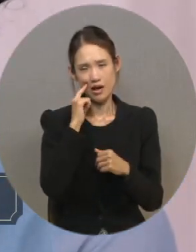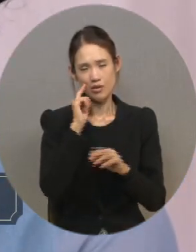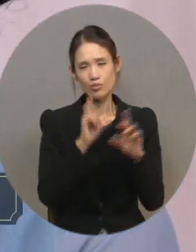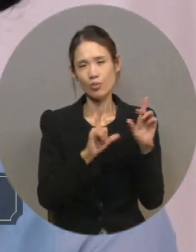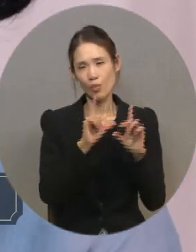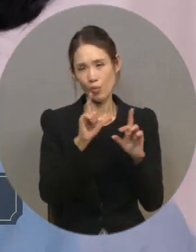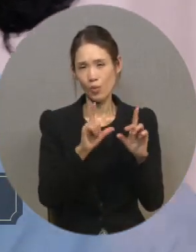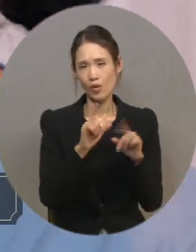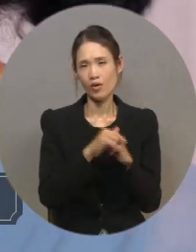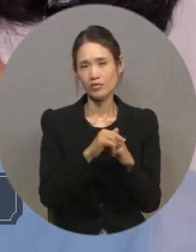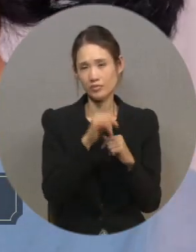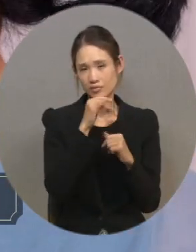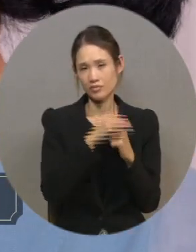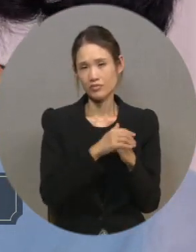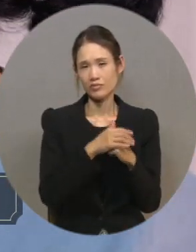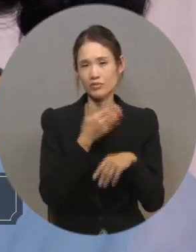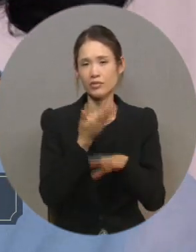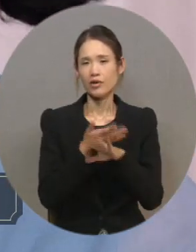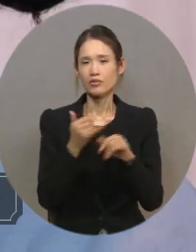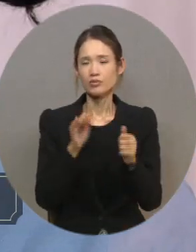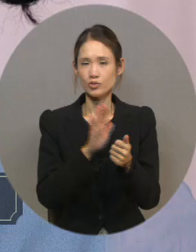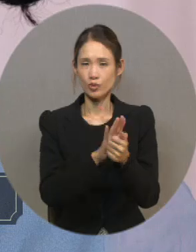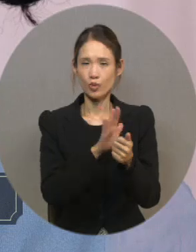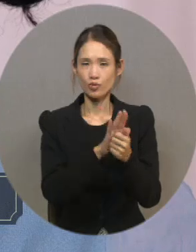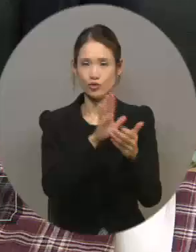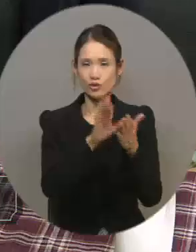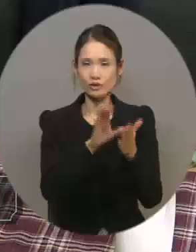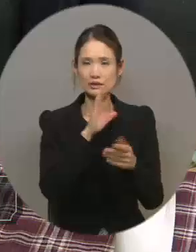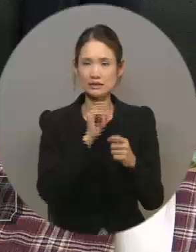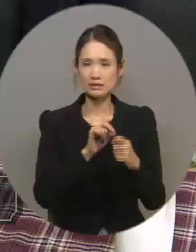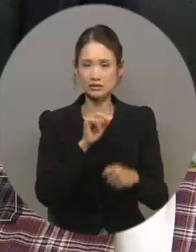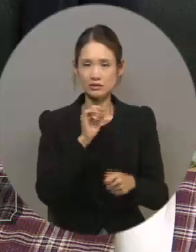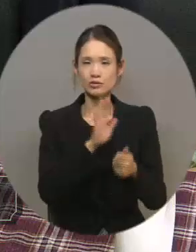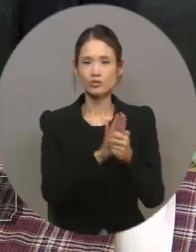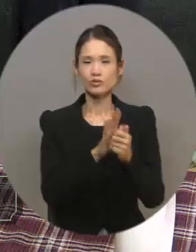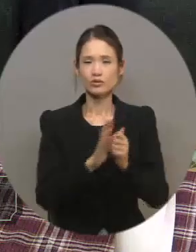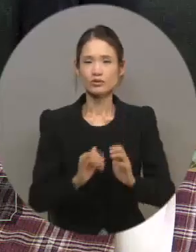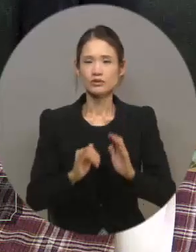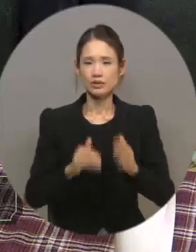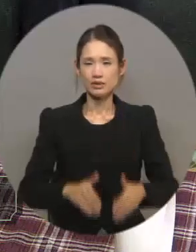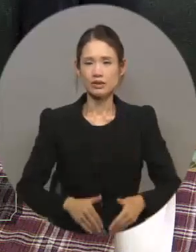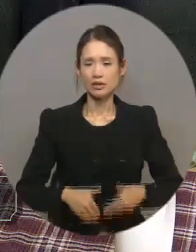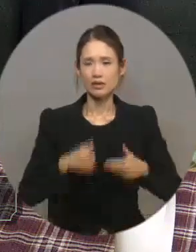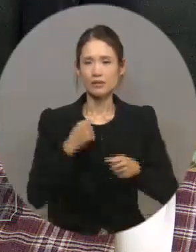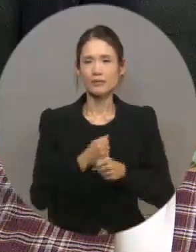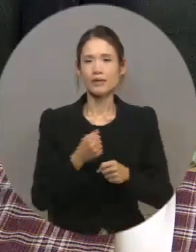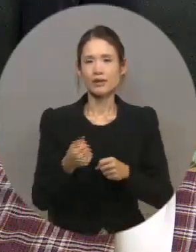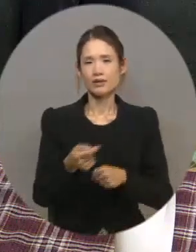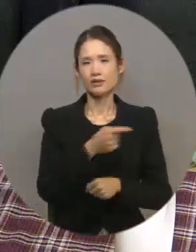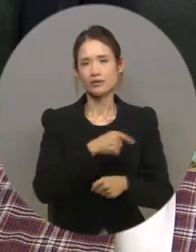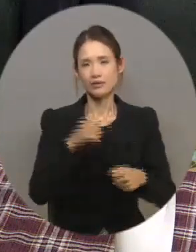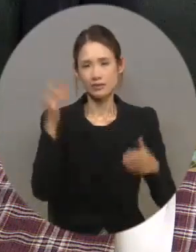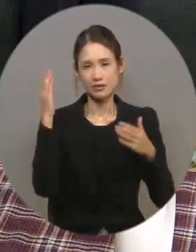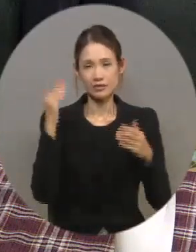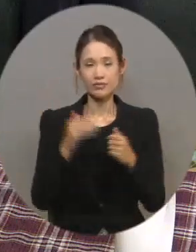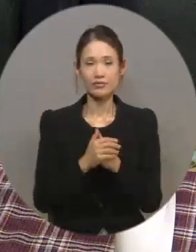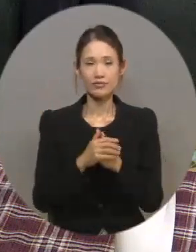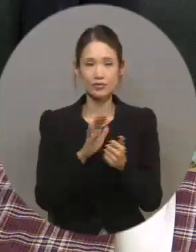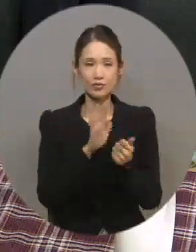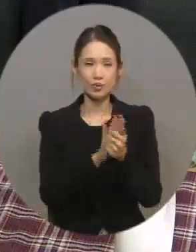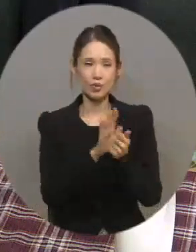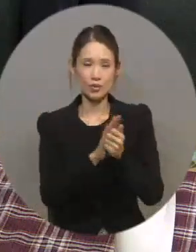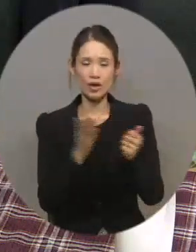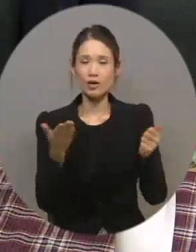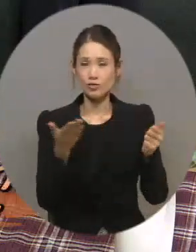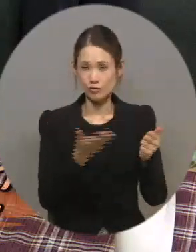보여져서 그렇지 남을 도울 때는 진심으로 돕고 세상을 따뜻하게 만들 수 있는 아이들이에요. 또 도움을 받아본 사람이 남을 또